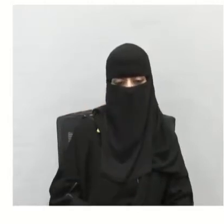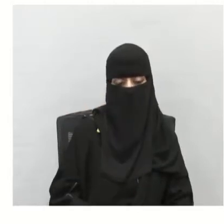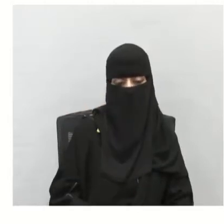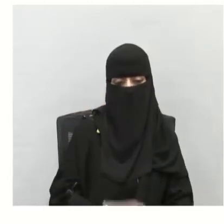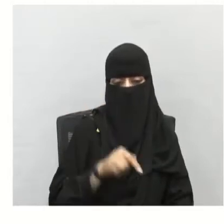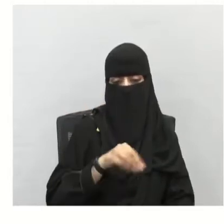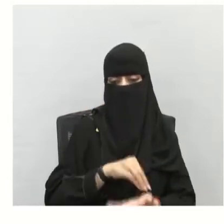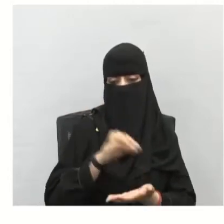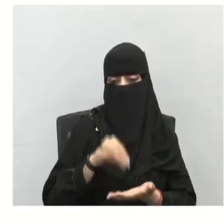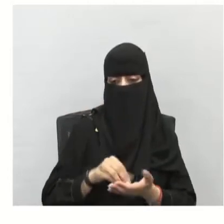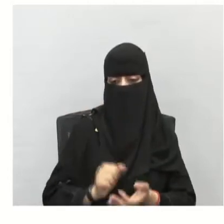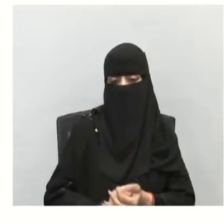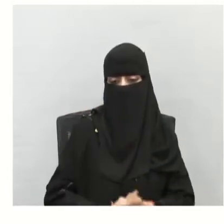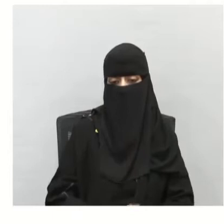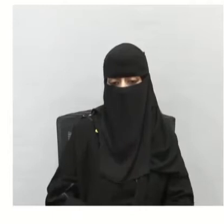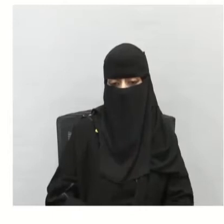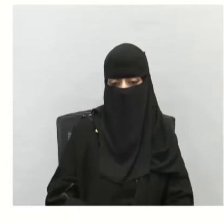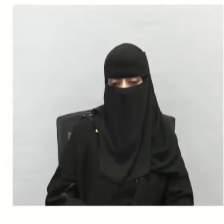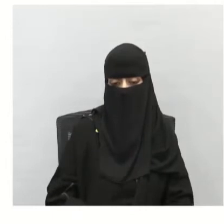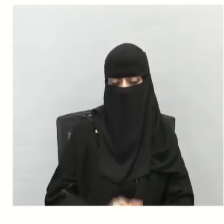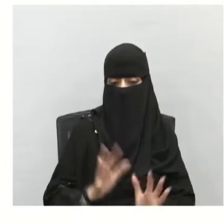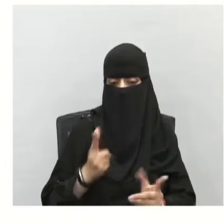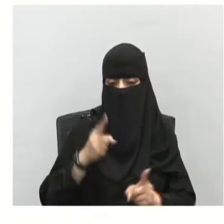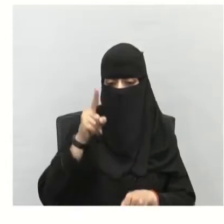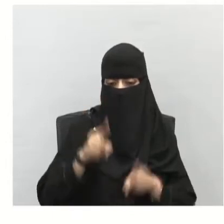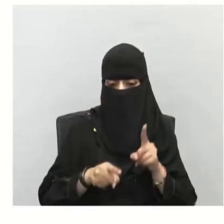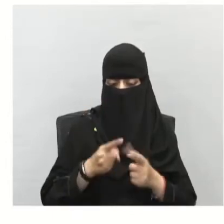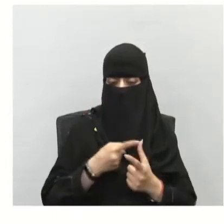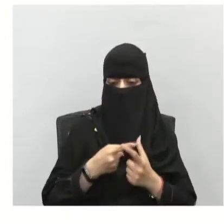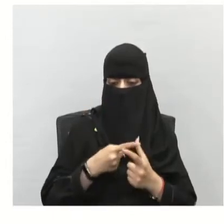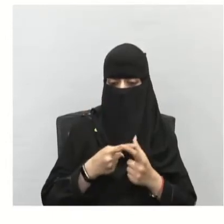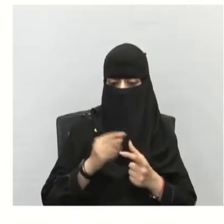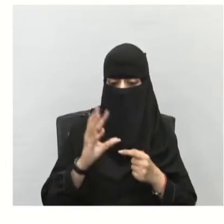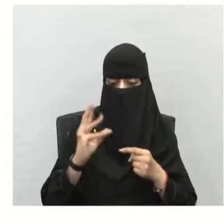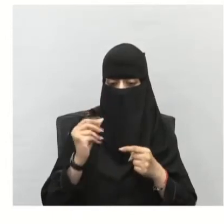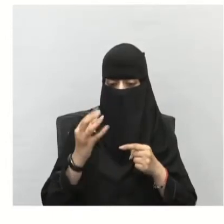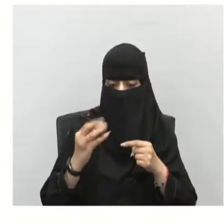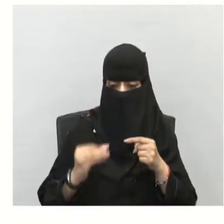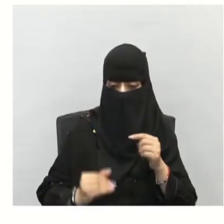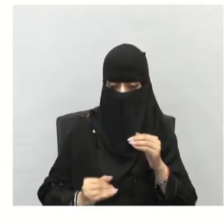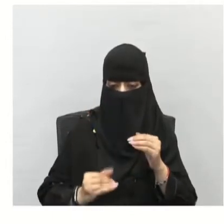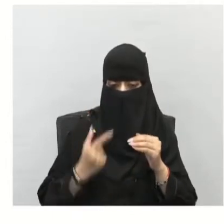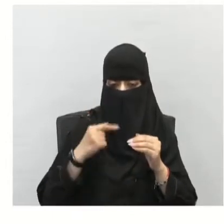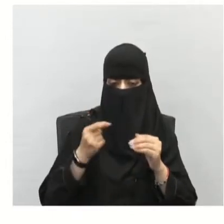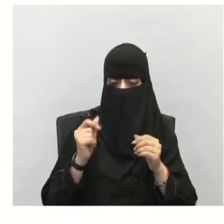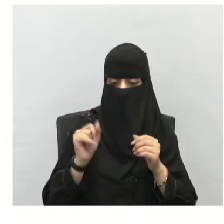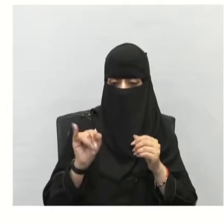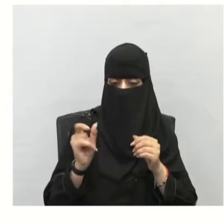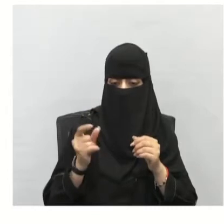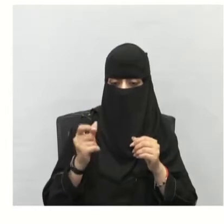الآن ننتقل إلى السؤال الثاني. ما الفرق بين أقل عدد من